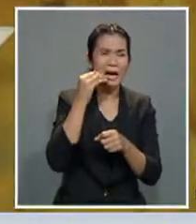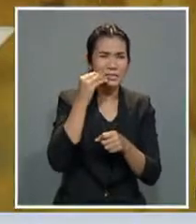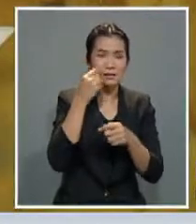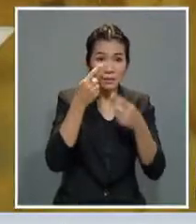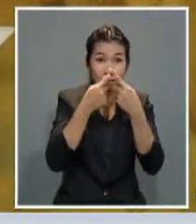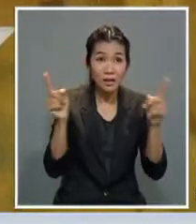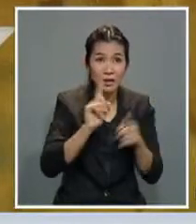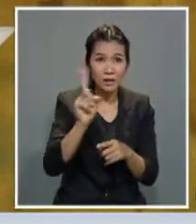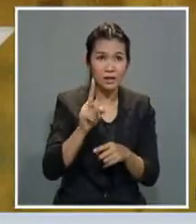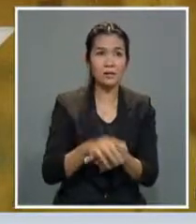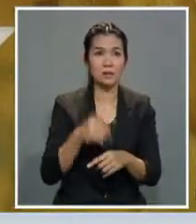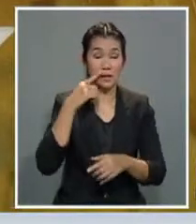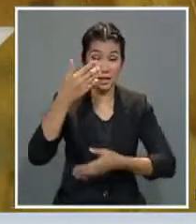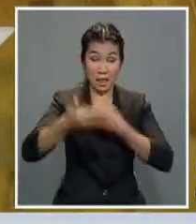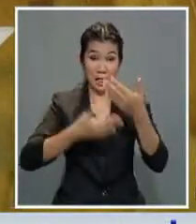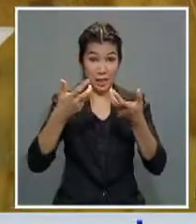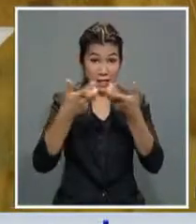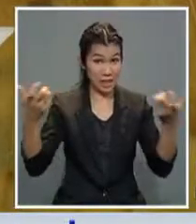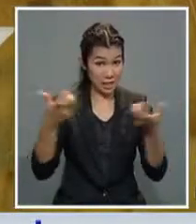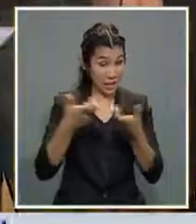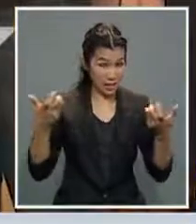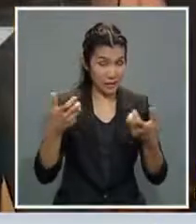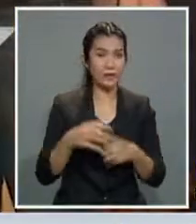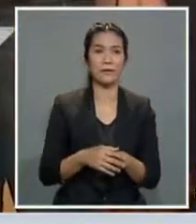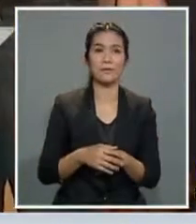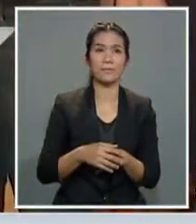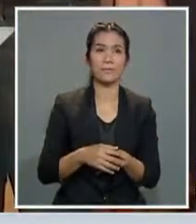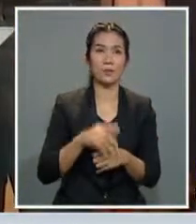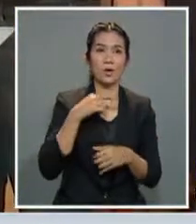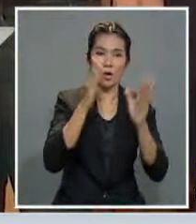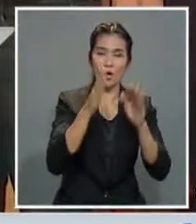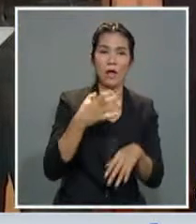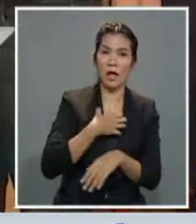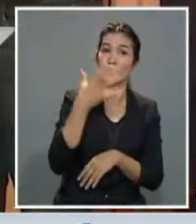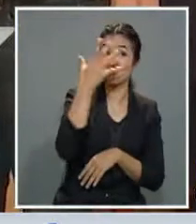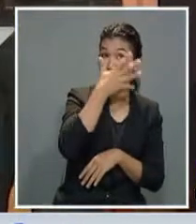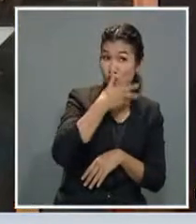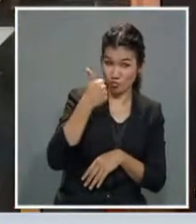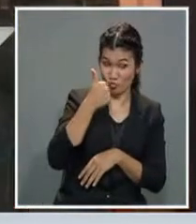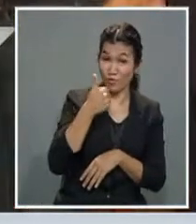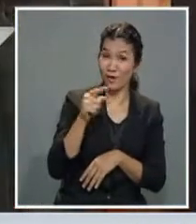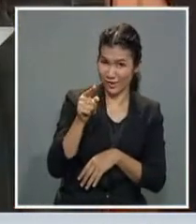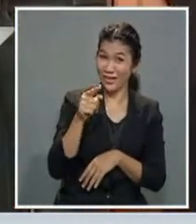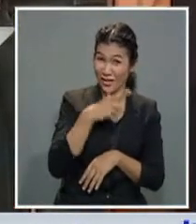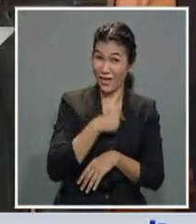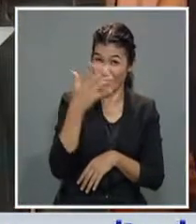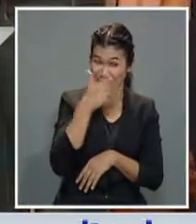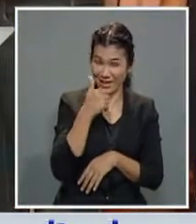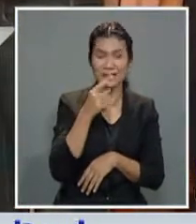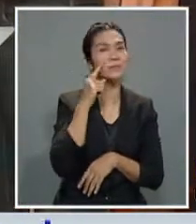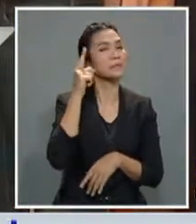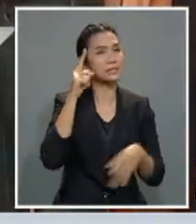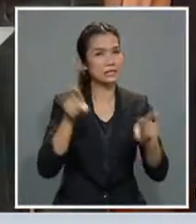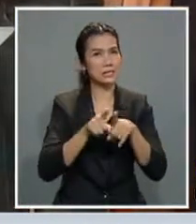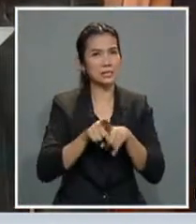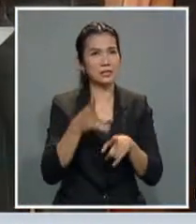างกันอย่าง น ี ้การตลาดเนี่ยคือจะแยกกันออกไปบางคนชอบสวยอย่างคุณกระครูคุณนิ่งชอบสวยเลยผมก็ชอบสวยชอบนิดคิ